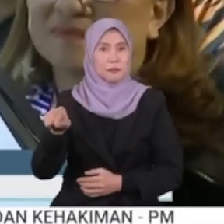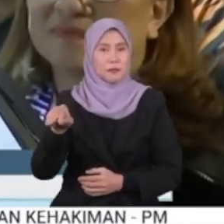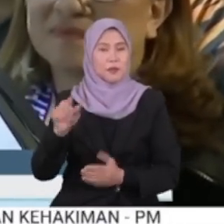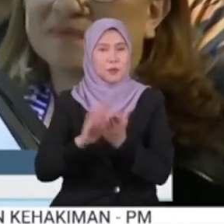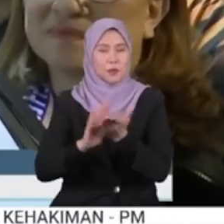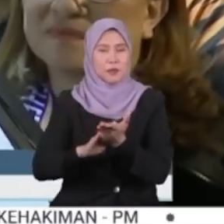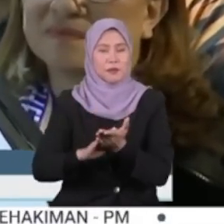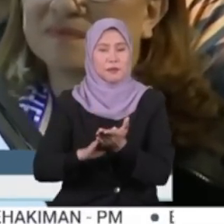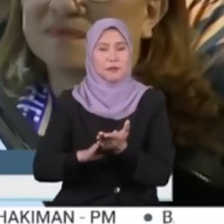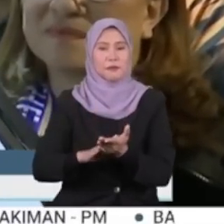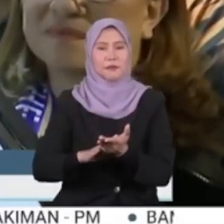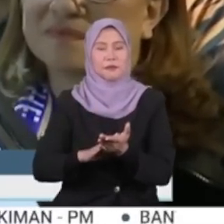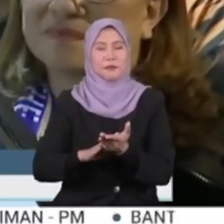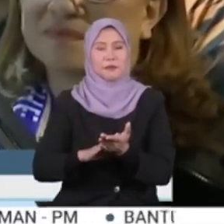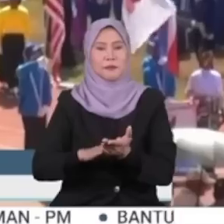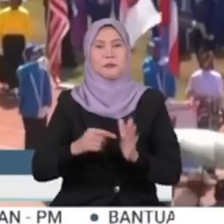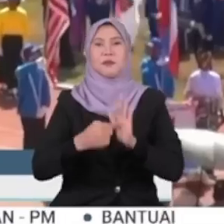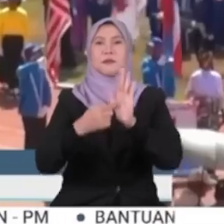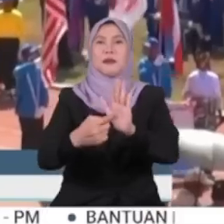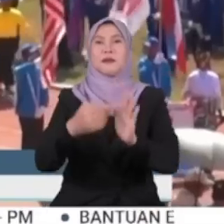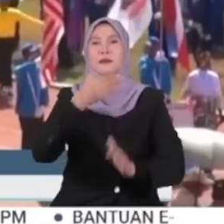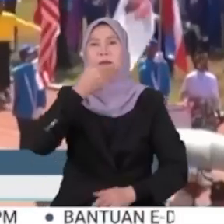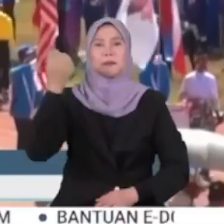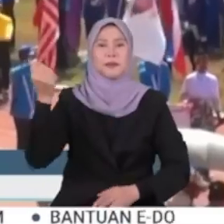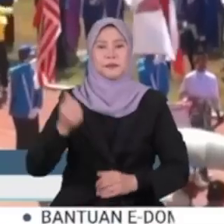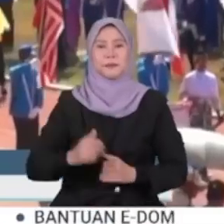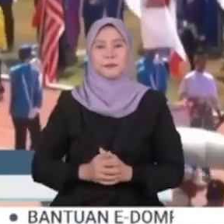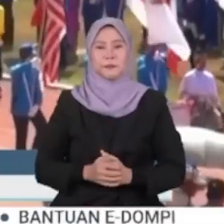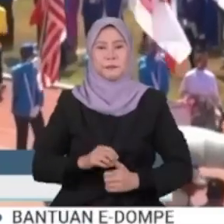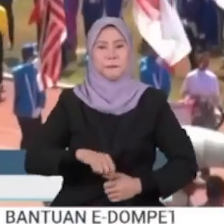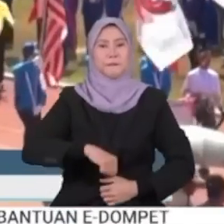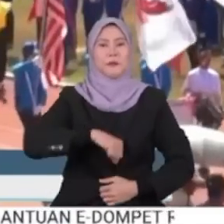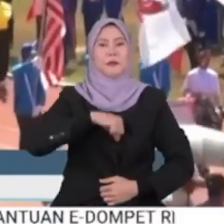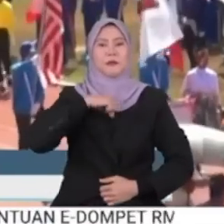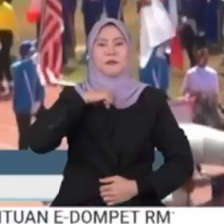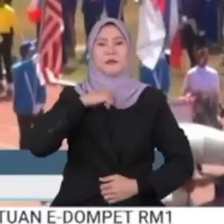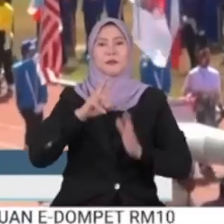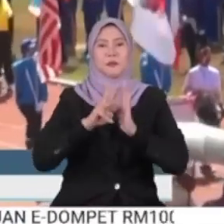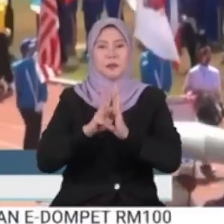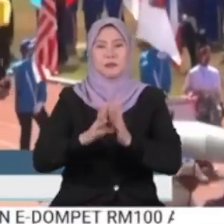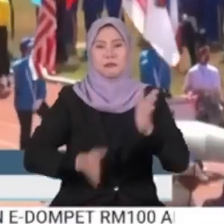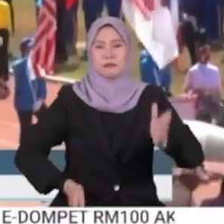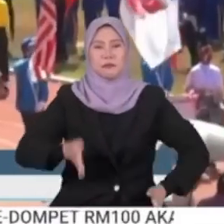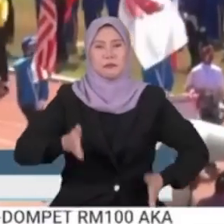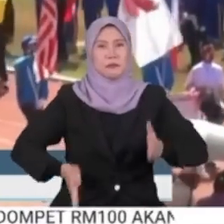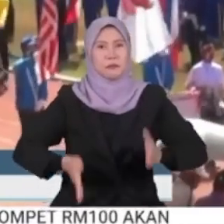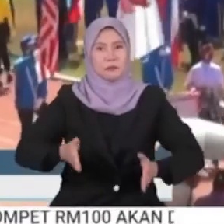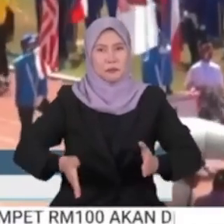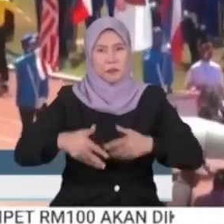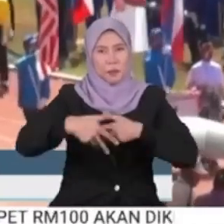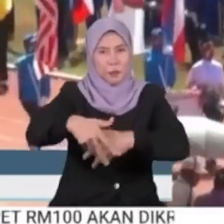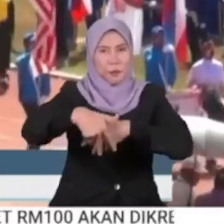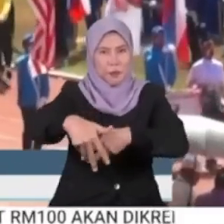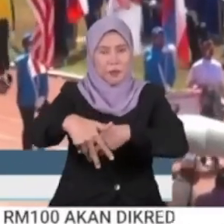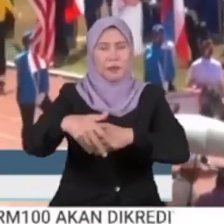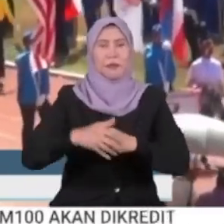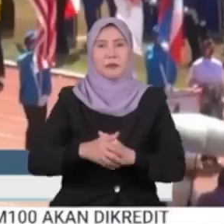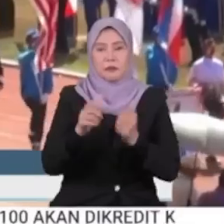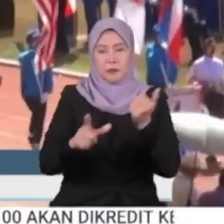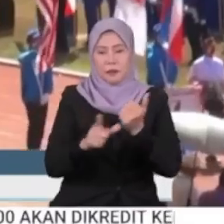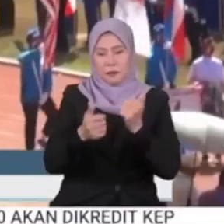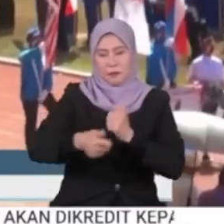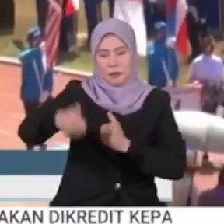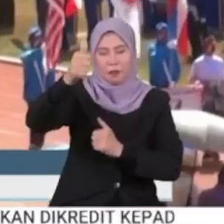telah memberi persembahan yang terbaik. Berbangga dengan pencapaian kontingen kawat kaki SHG Keningau, timbalan